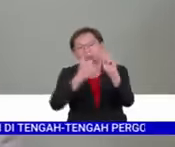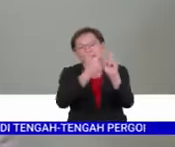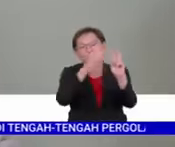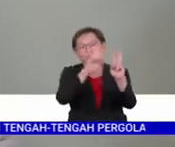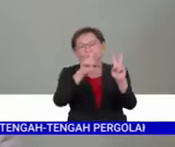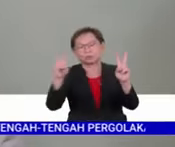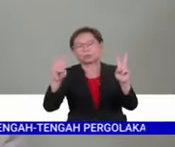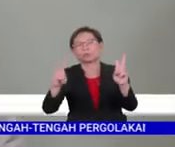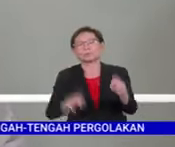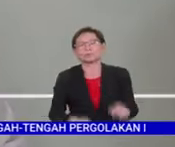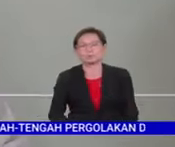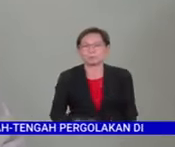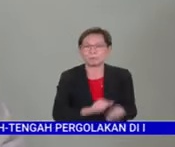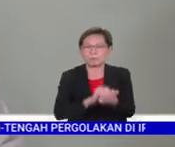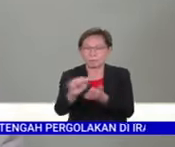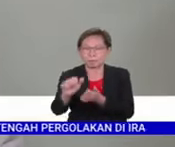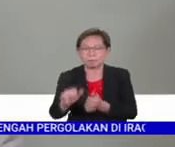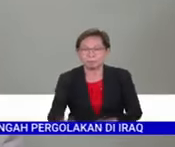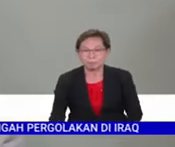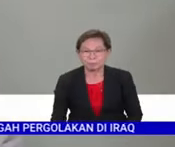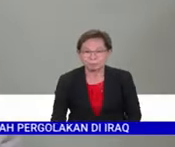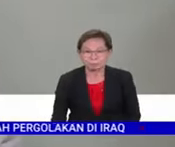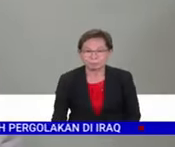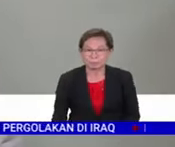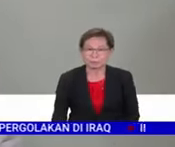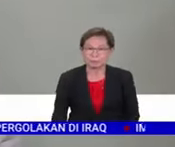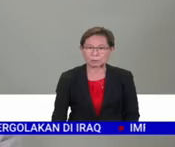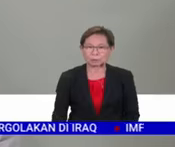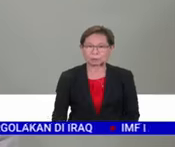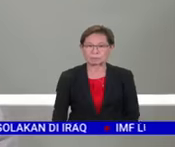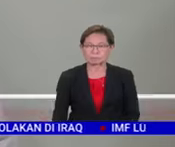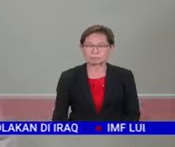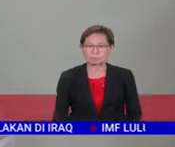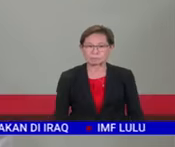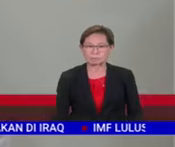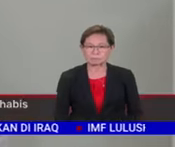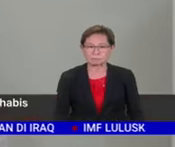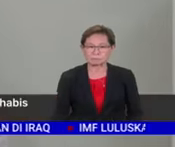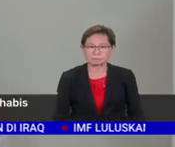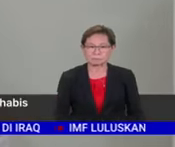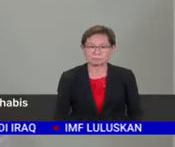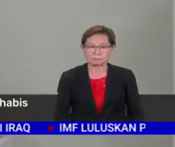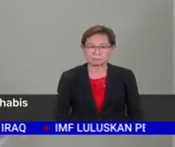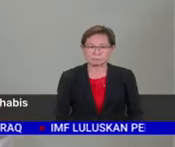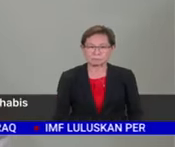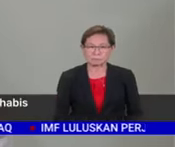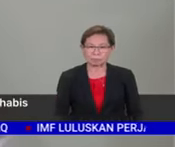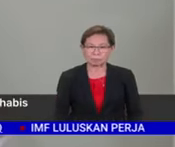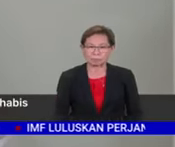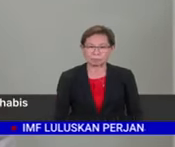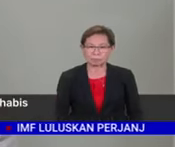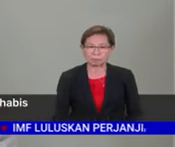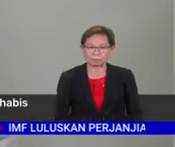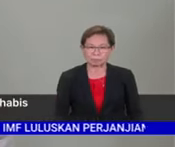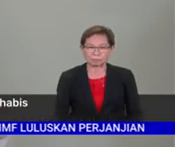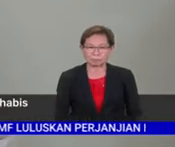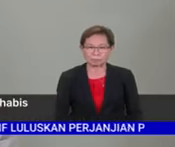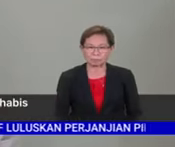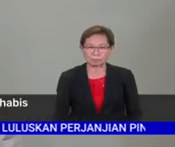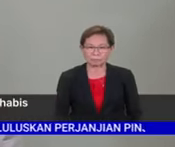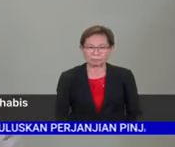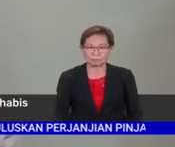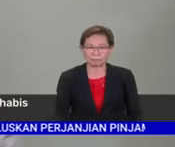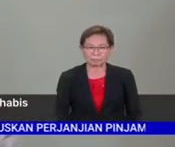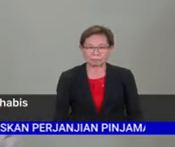We are not care about whether they are strong or weaker. We all face